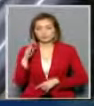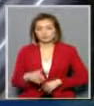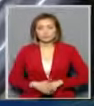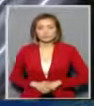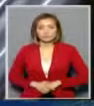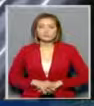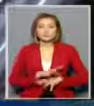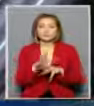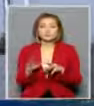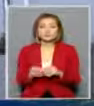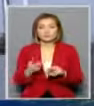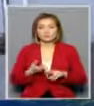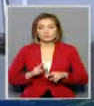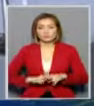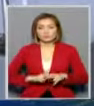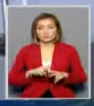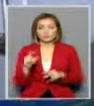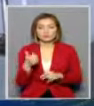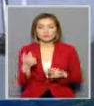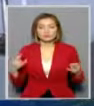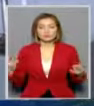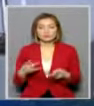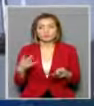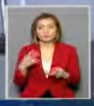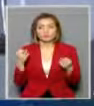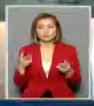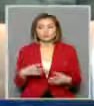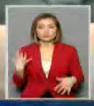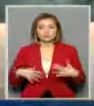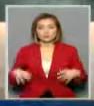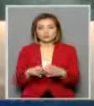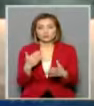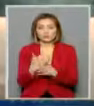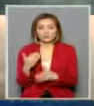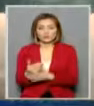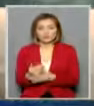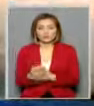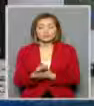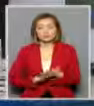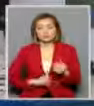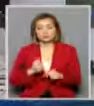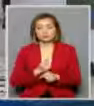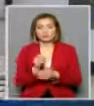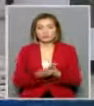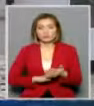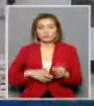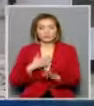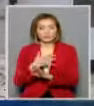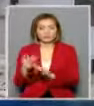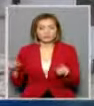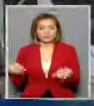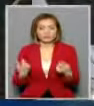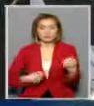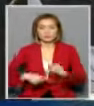краху. Во избежание этого, во-первых, нужна помощь социально уязвимым слоям населения. А сделать это можно посредством